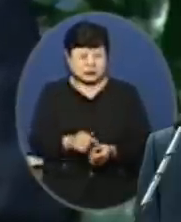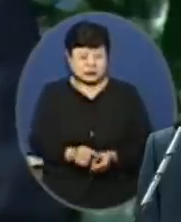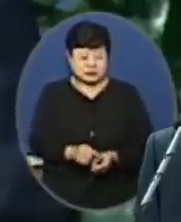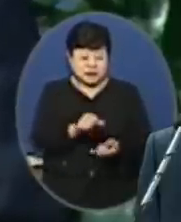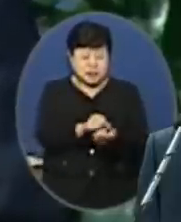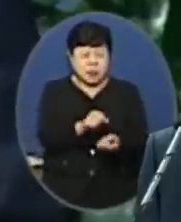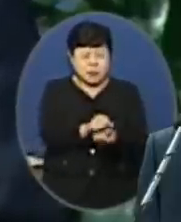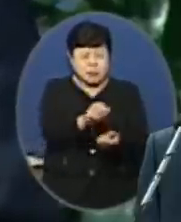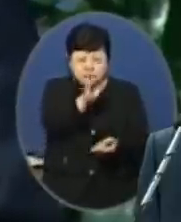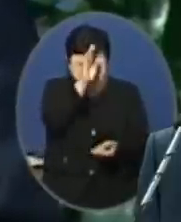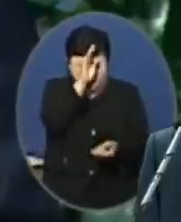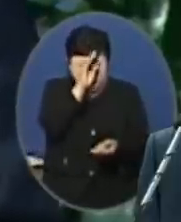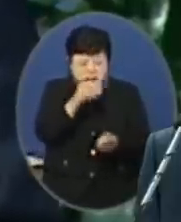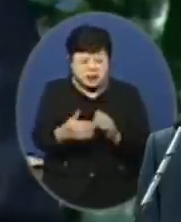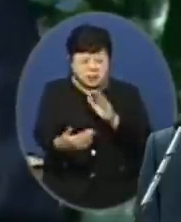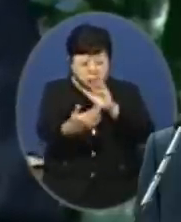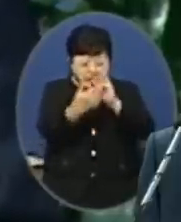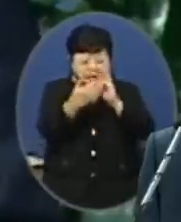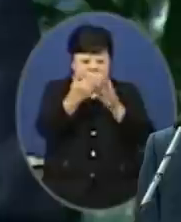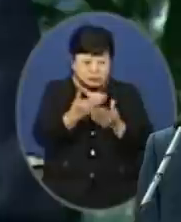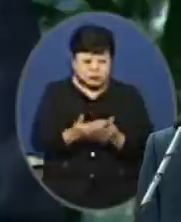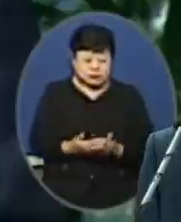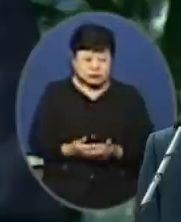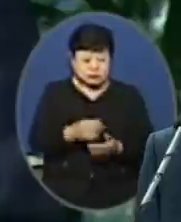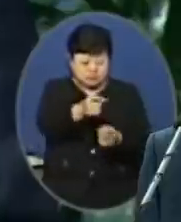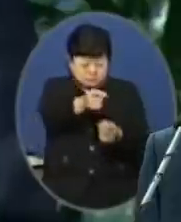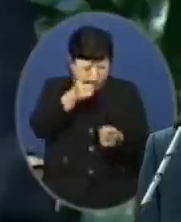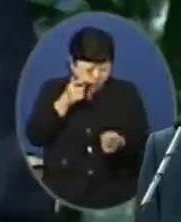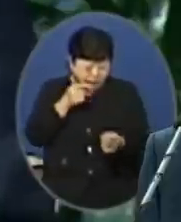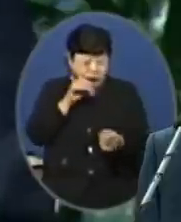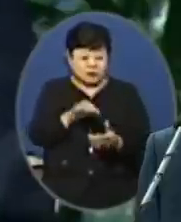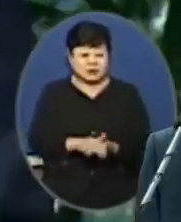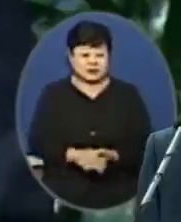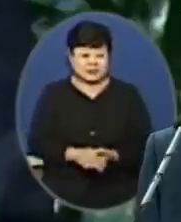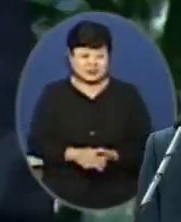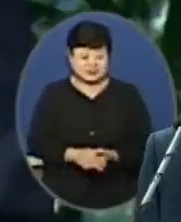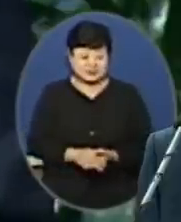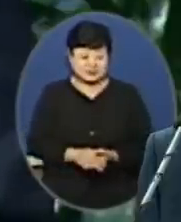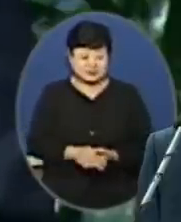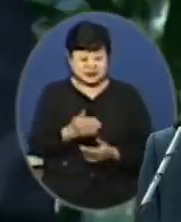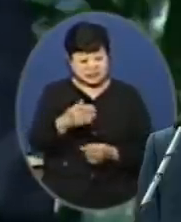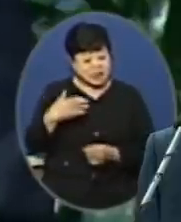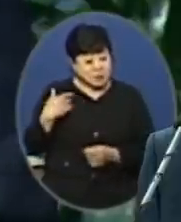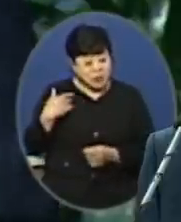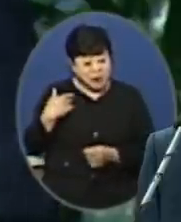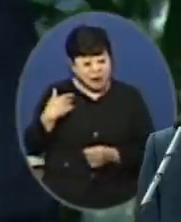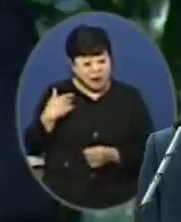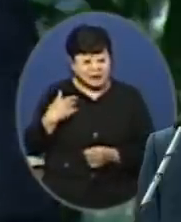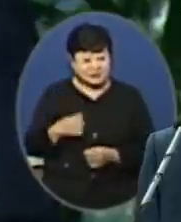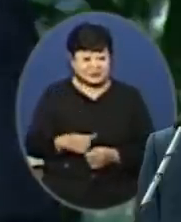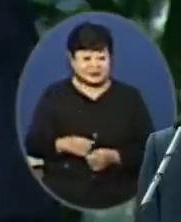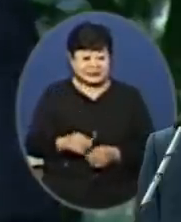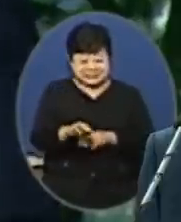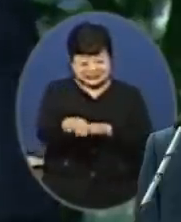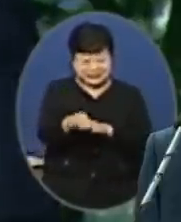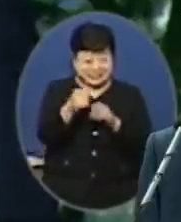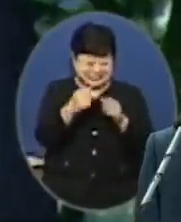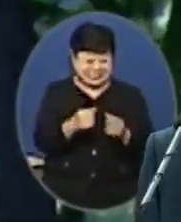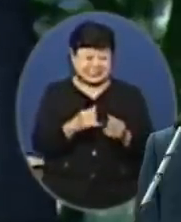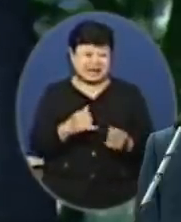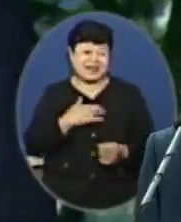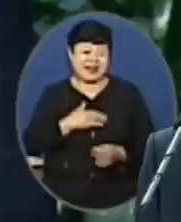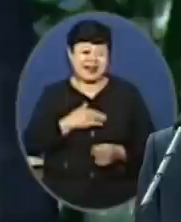연병에서 건지신다. 새 사냥꾼의 올무라고 말하면 도시에서 자란 여러분 잘 모를 것입니다. 우리같이 시골에 사는